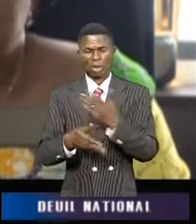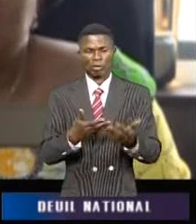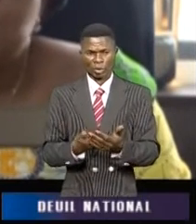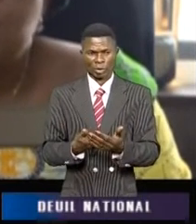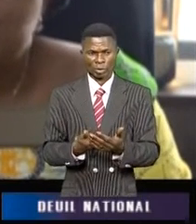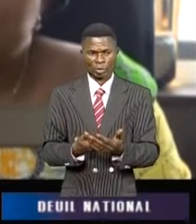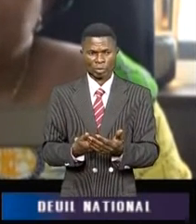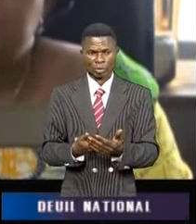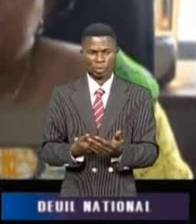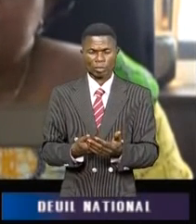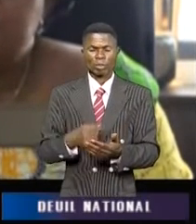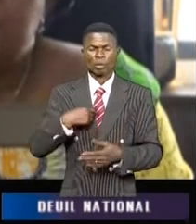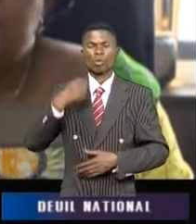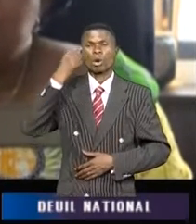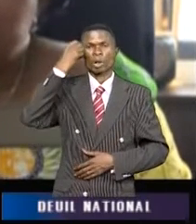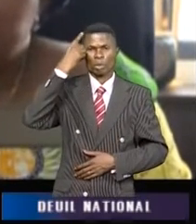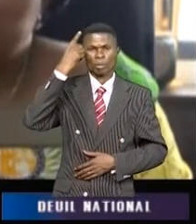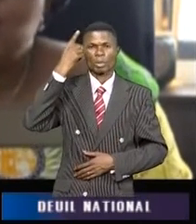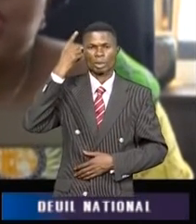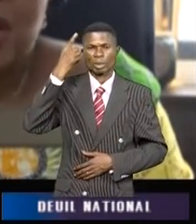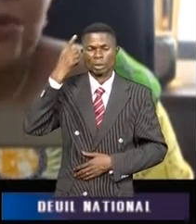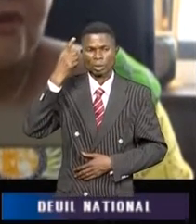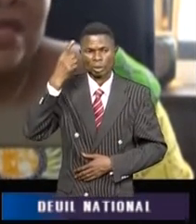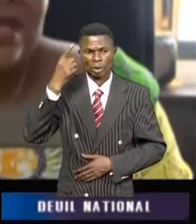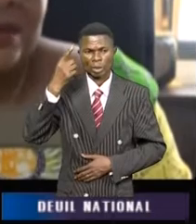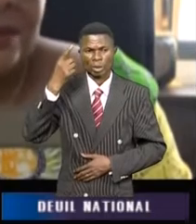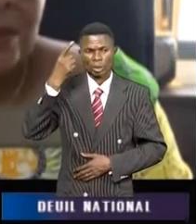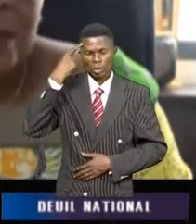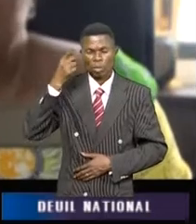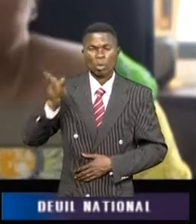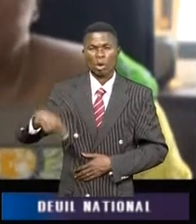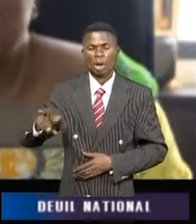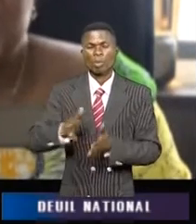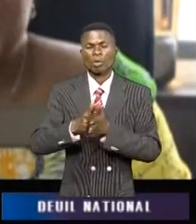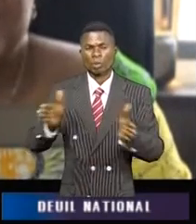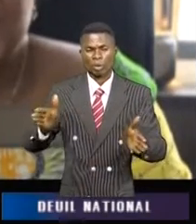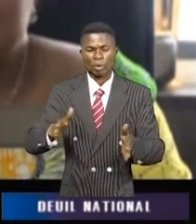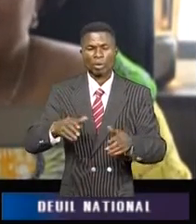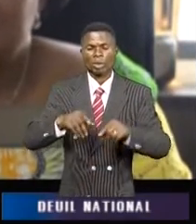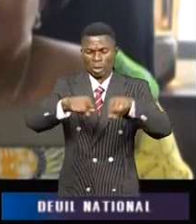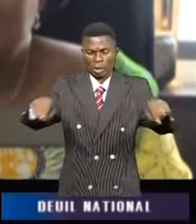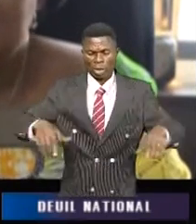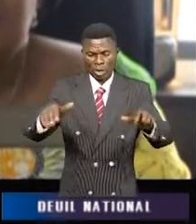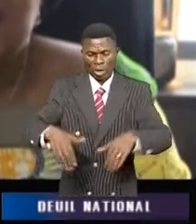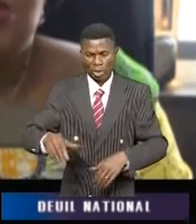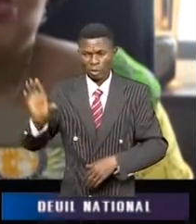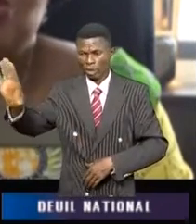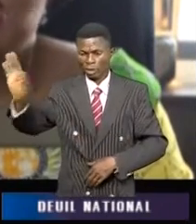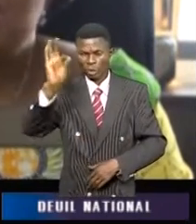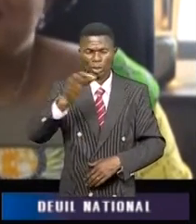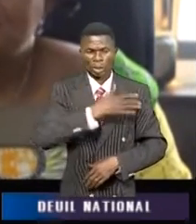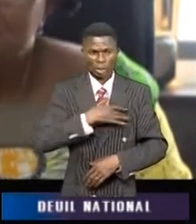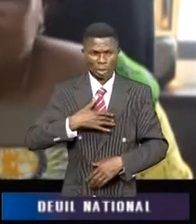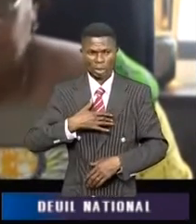on s'est rendu compte pour toute la province, les champs identifiés, c'était plus ou